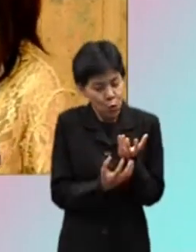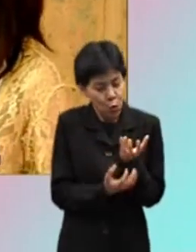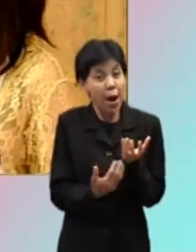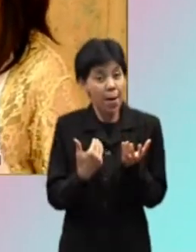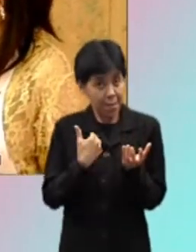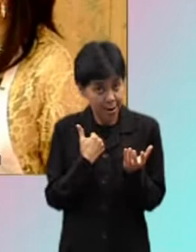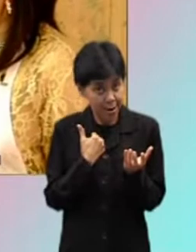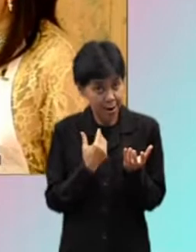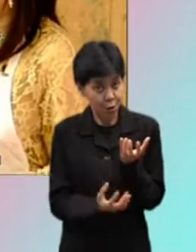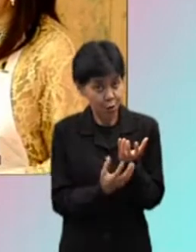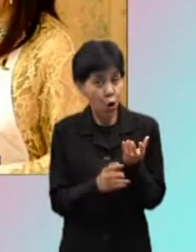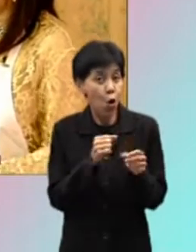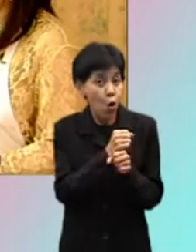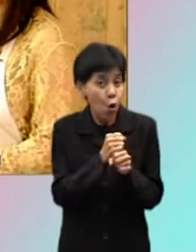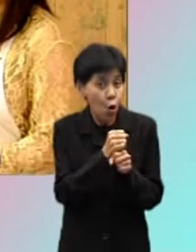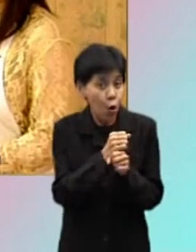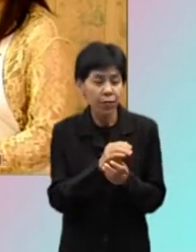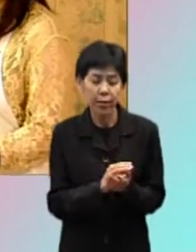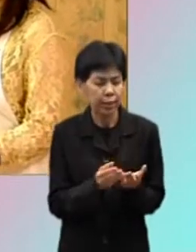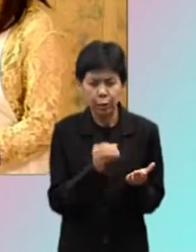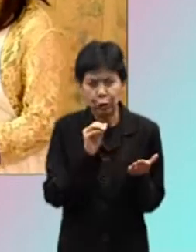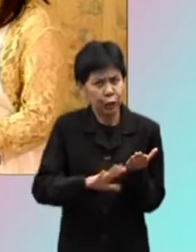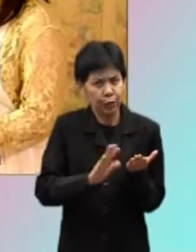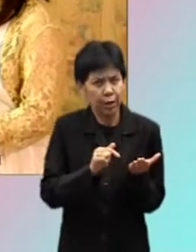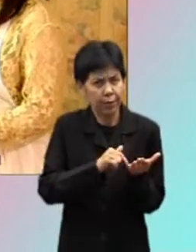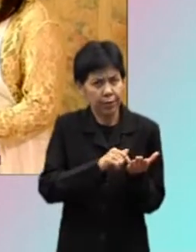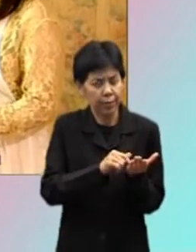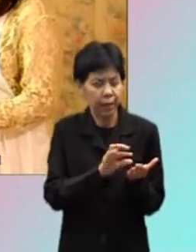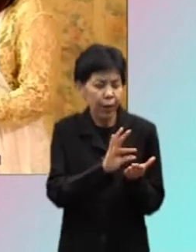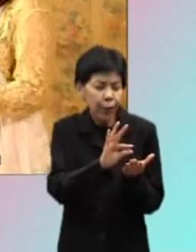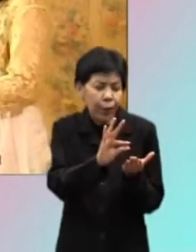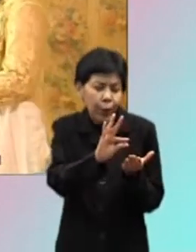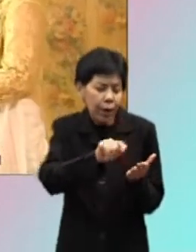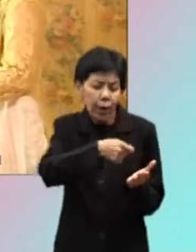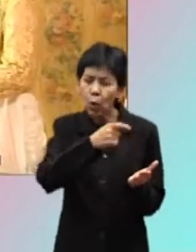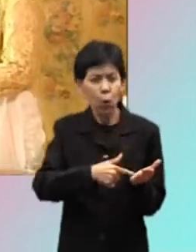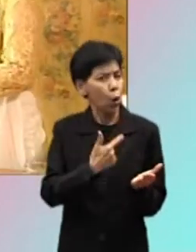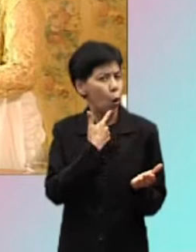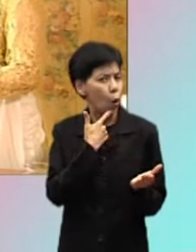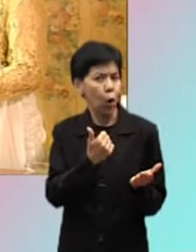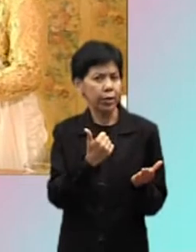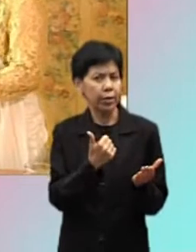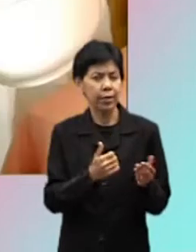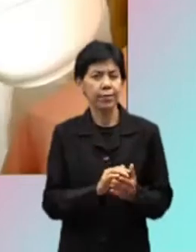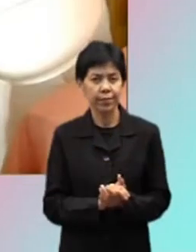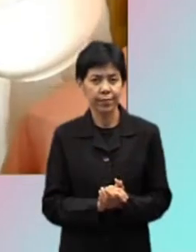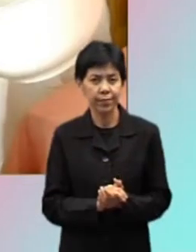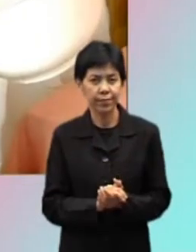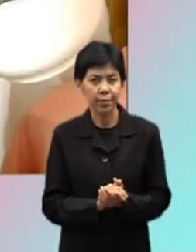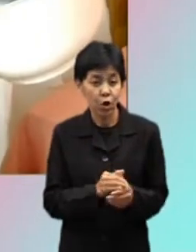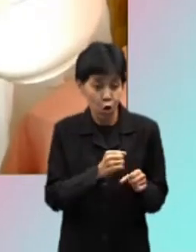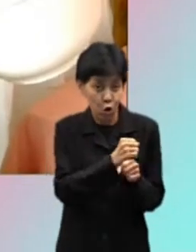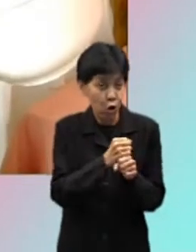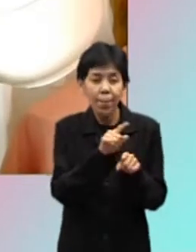ะคะตรงนี้เราไม่ต้องทิ้งเลยนะคะฝาของนมนี่ตรงนี้คืออร่อยเลยนะคะเราใช้น